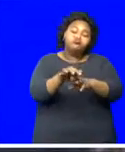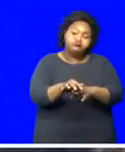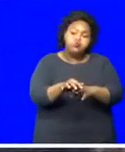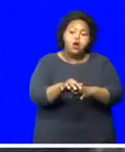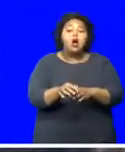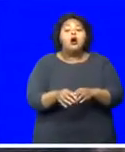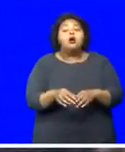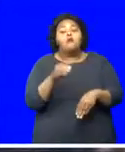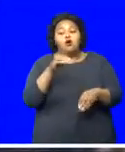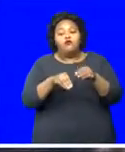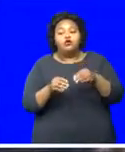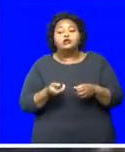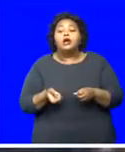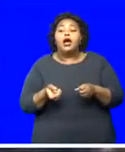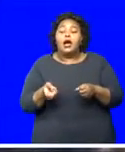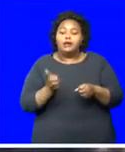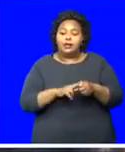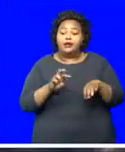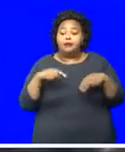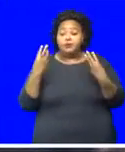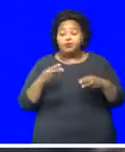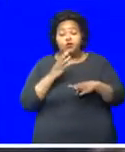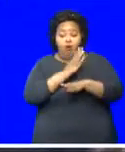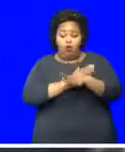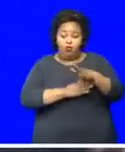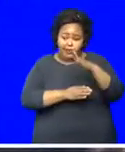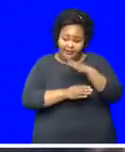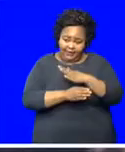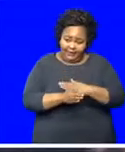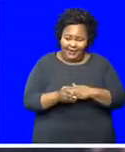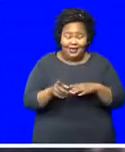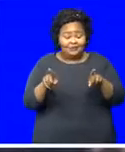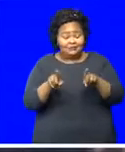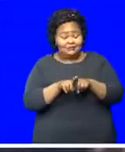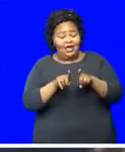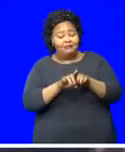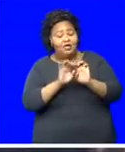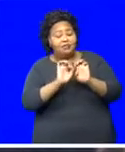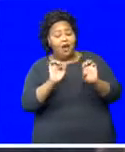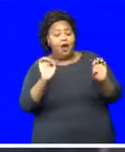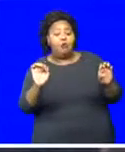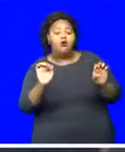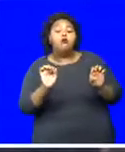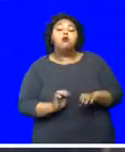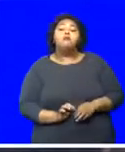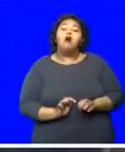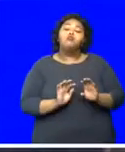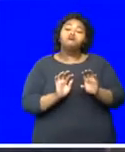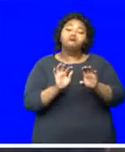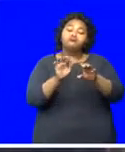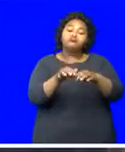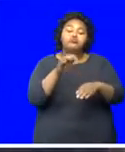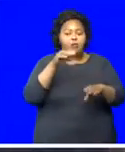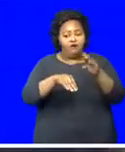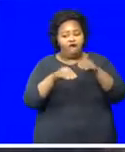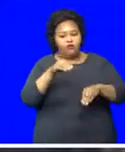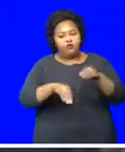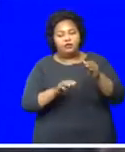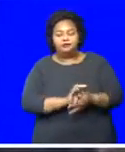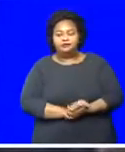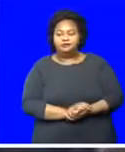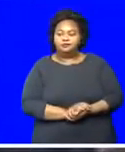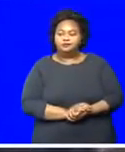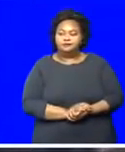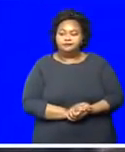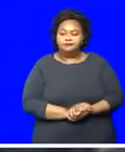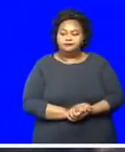nabo bakhona kuyajabulisa kakhulu njengoba ubona nalangaphandle nje sive solo sisanyakada sisefika nanyalo noma langa seshonile